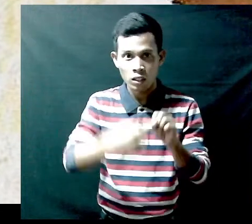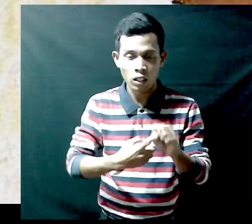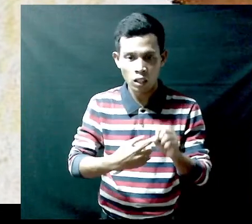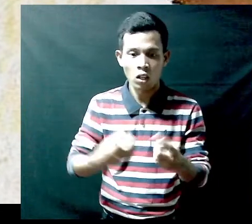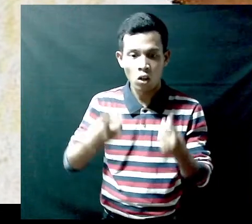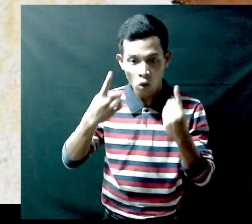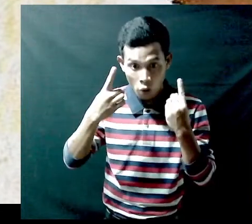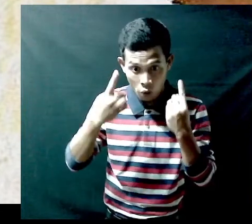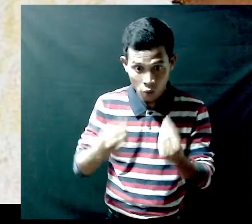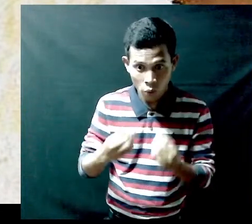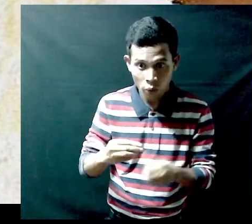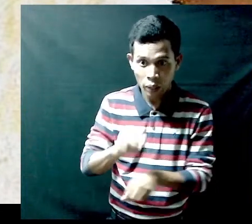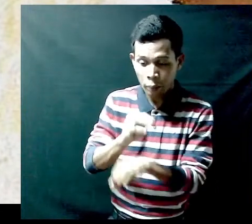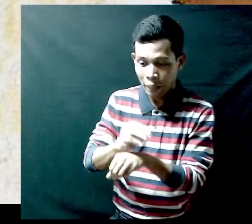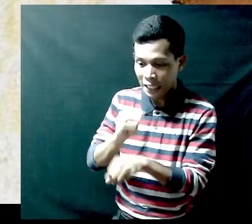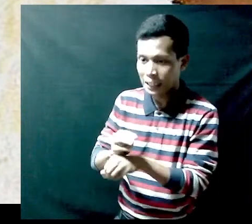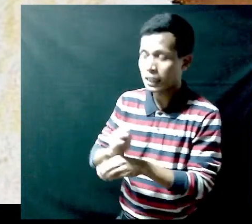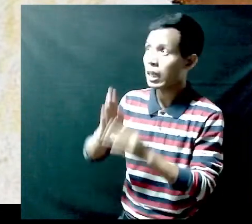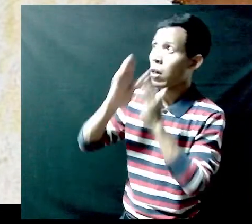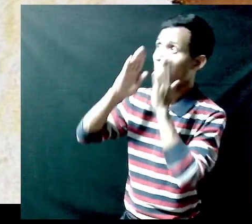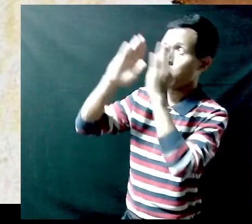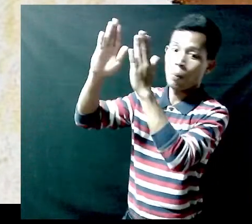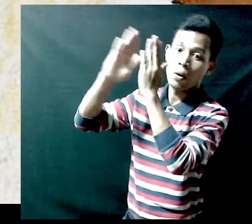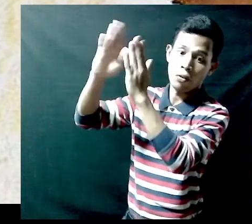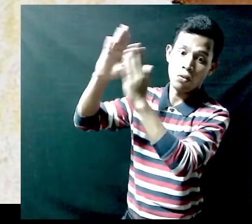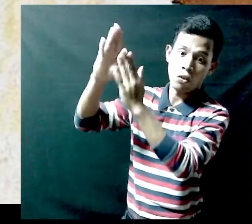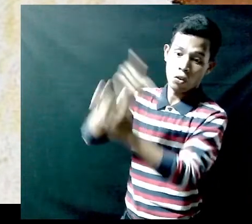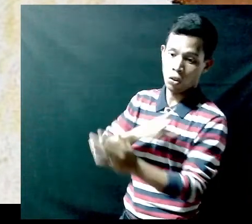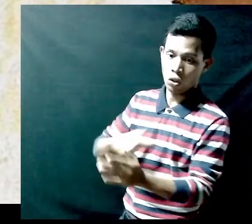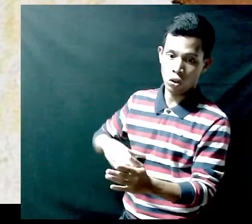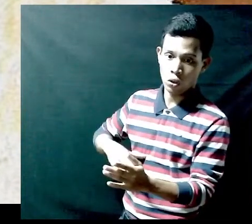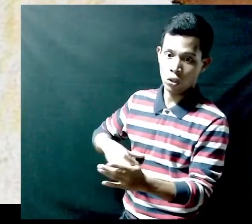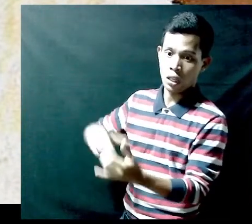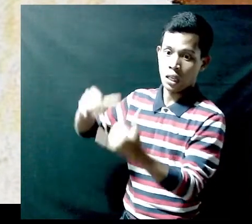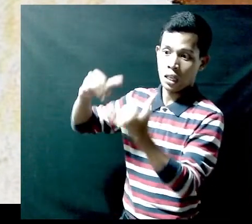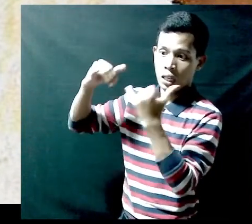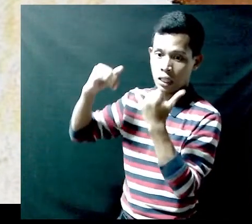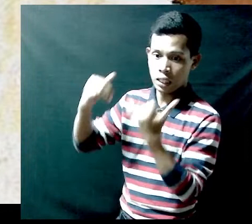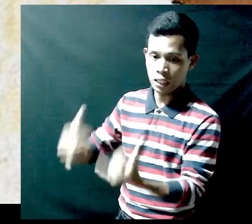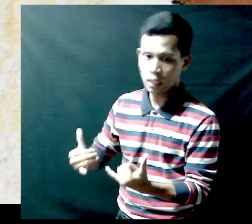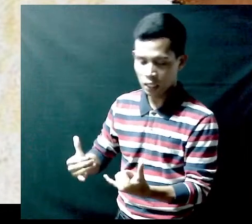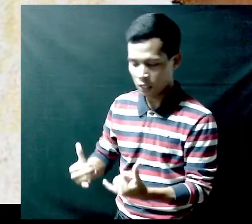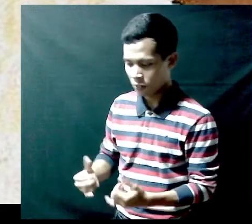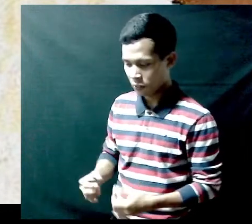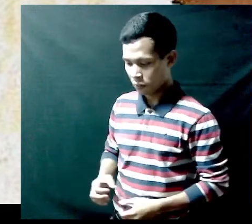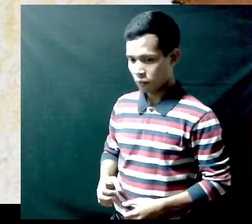doing ministry before the Lord, kasama niya na si Eli or Eli.